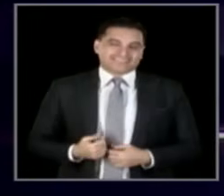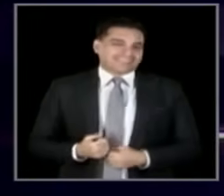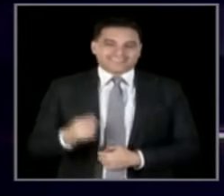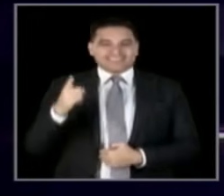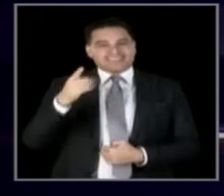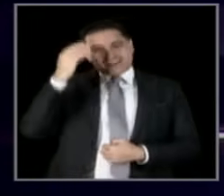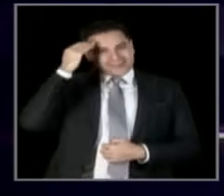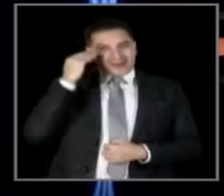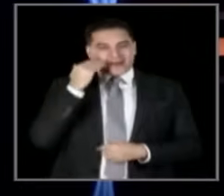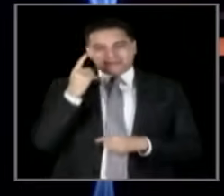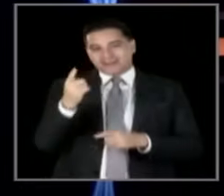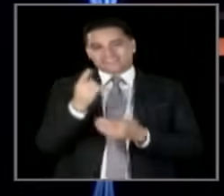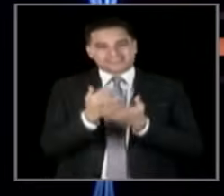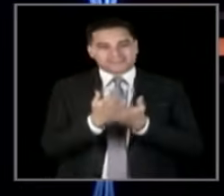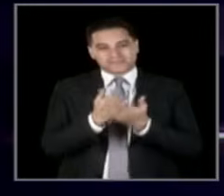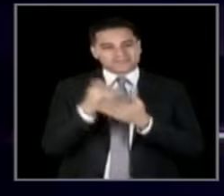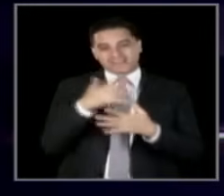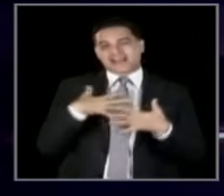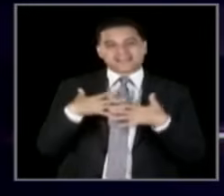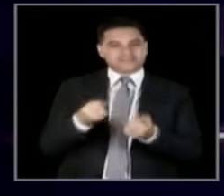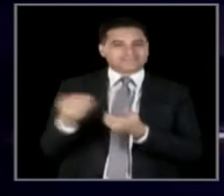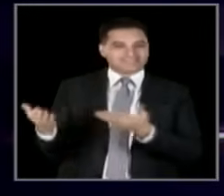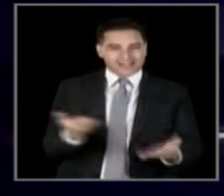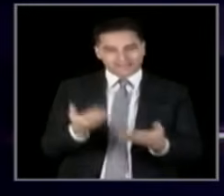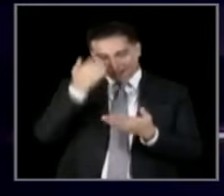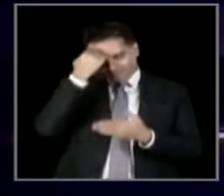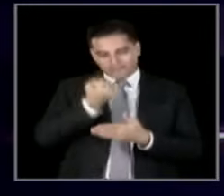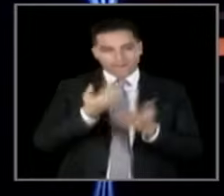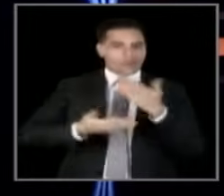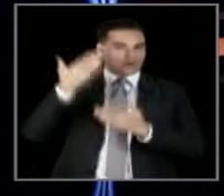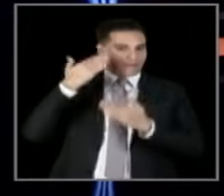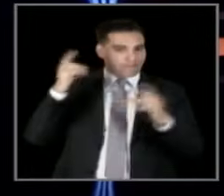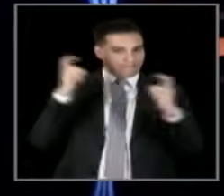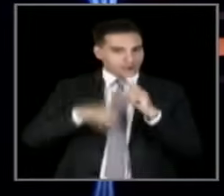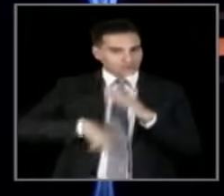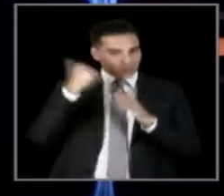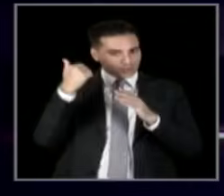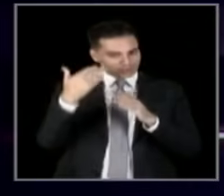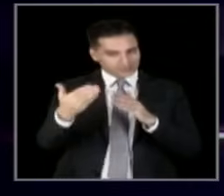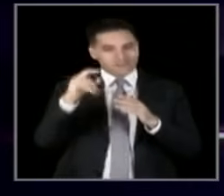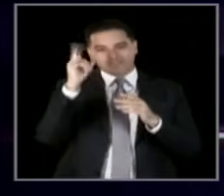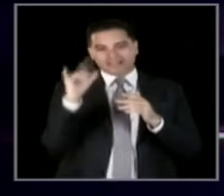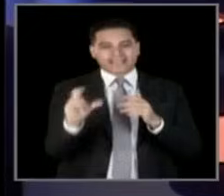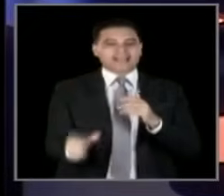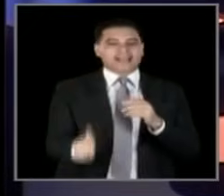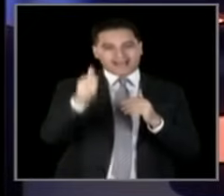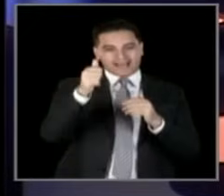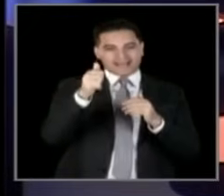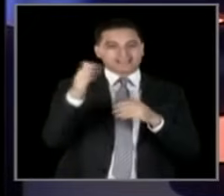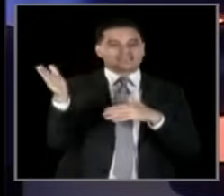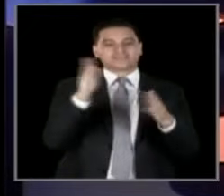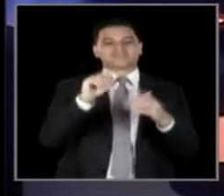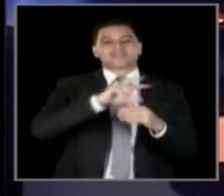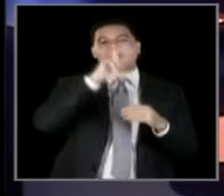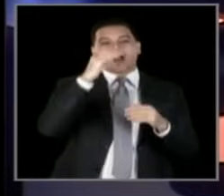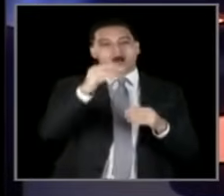راهبات الأرمن، الحمد لله على السلامة. سلام حضرتك. وألف مبروك التألق في الماتش اللي فات. فيلينا صلاح، ازيك يا فيلينا؟ كويس.